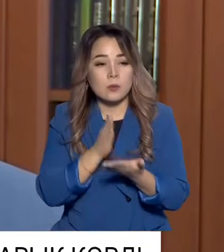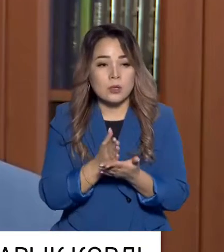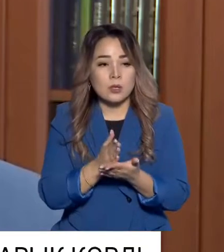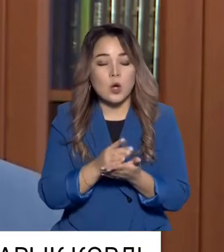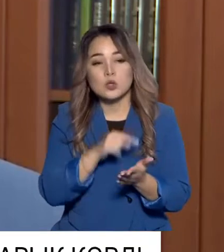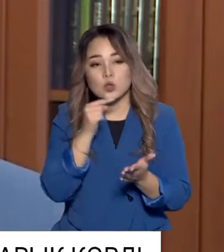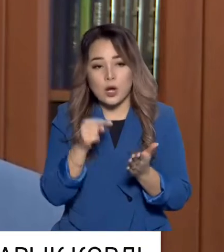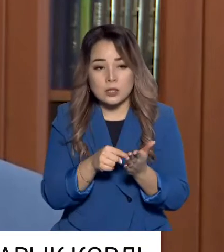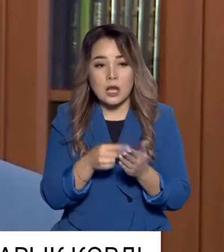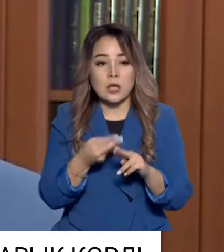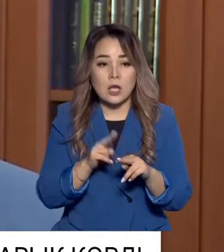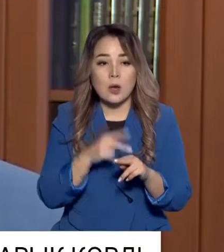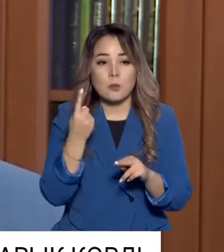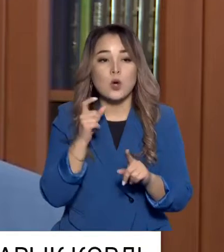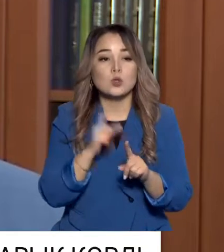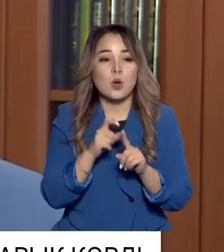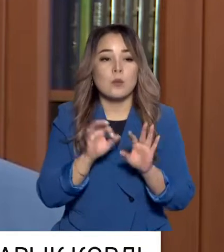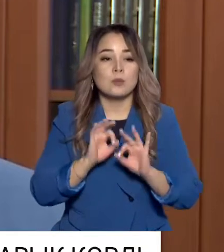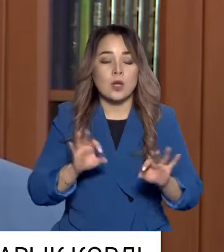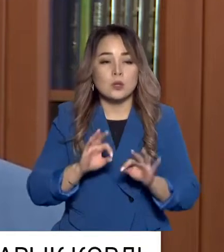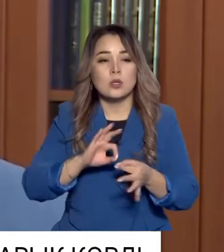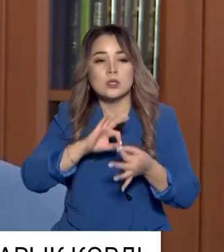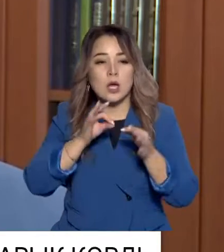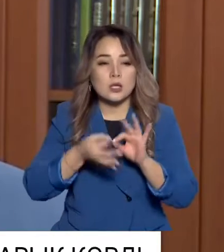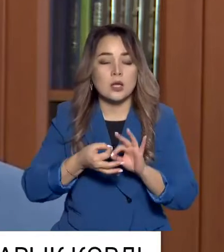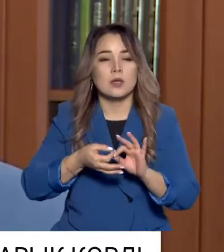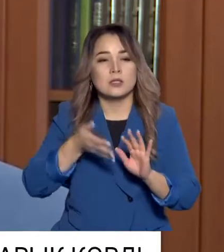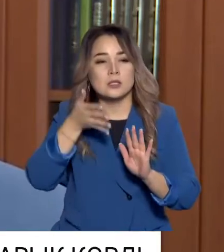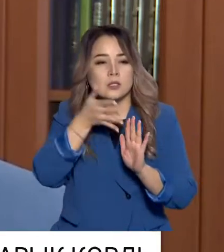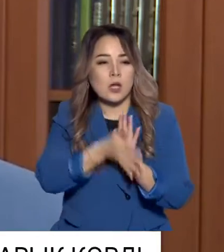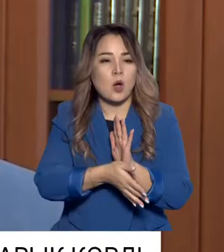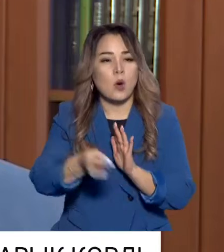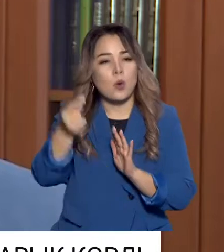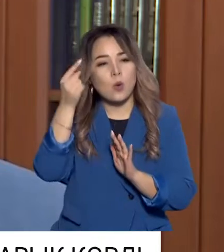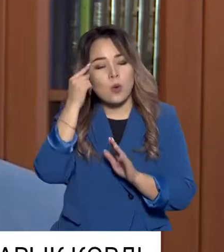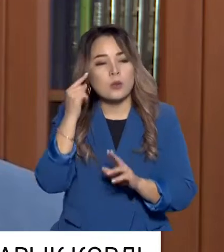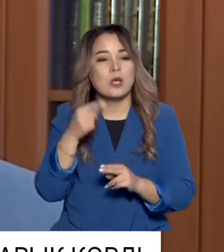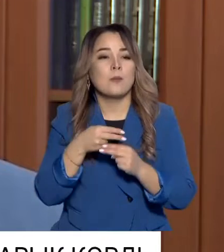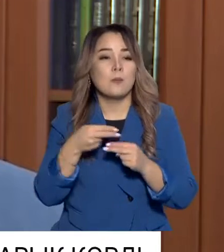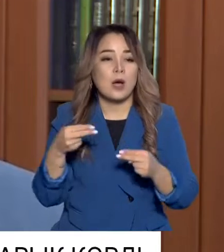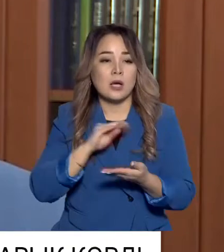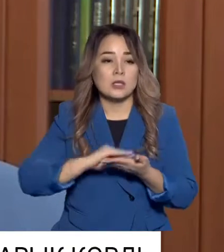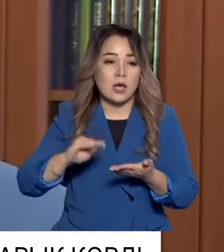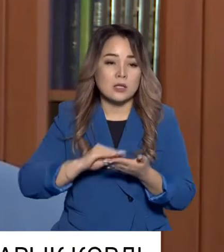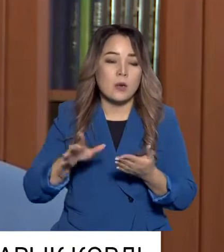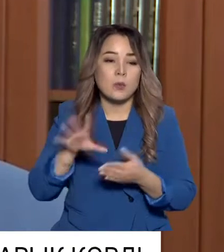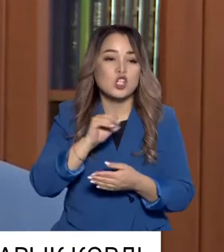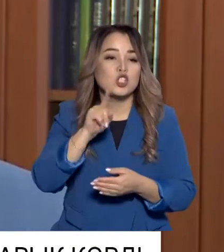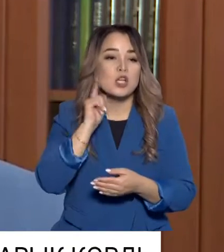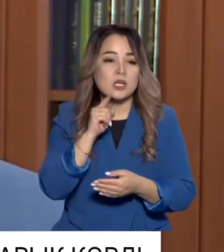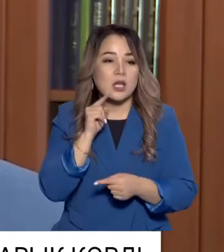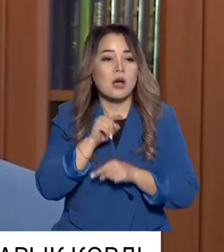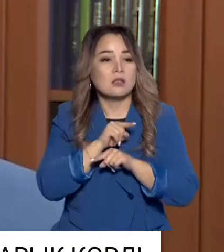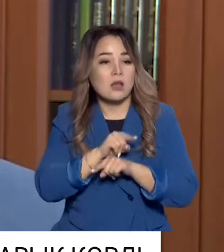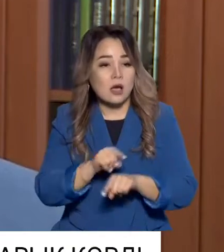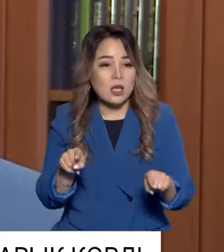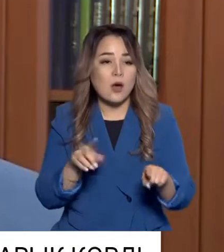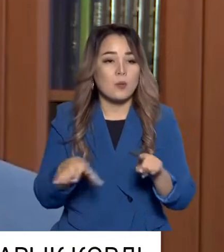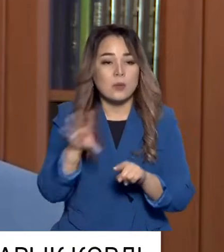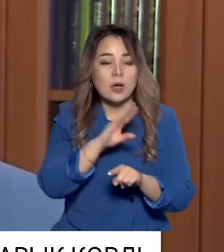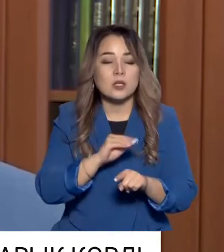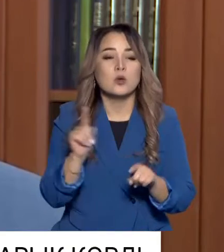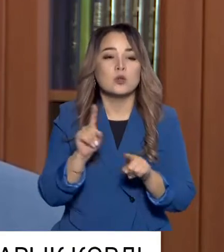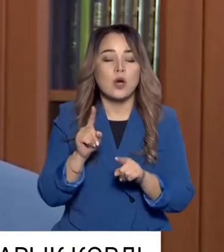кезде. Бір сөзбен айтқанда бұл өте терең ойлы мақала. Әсіресе мынау жастар үшін тәуелсіздік